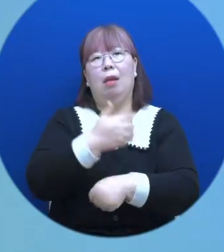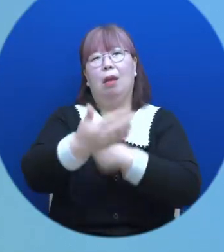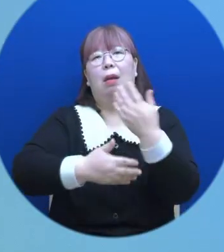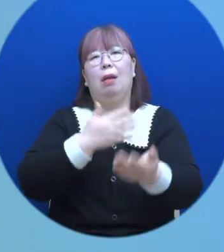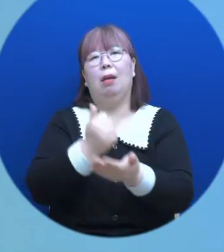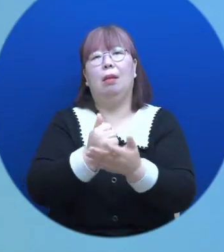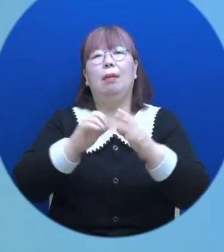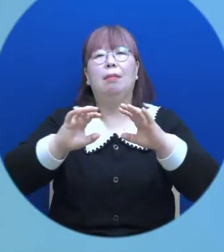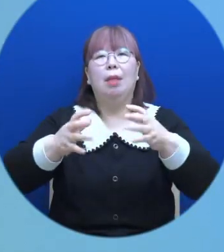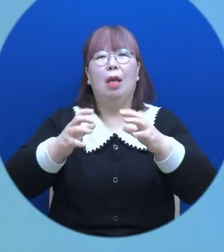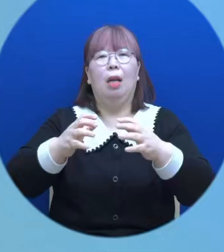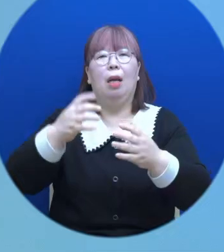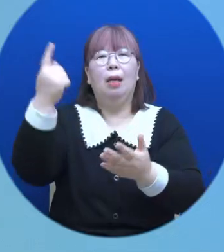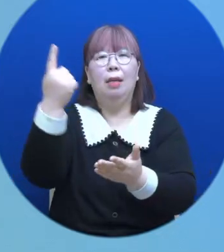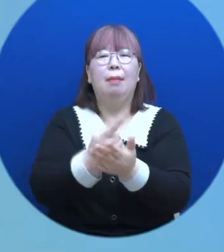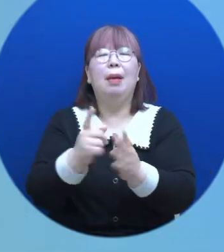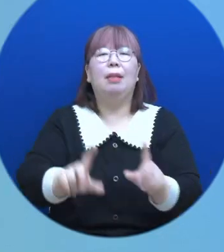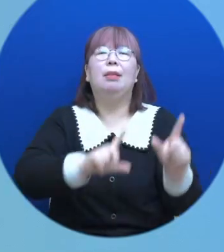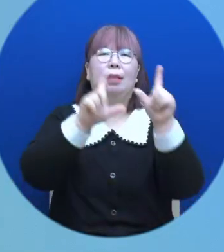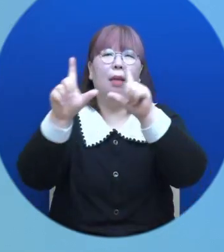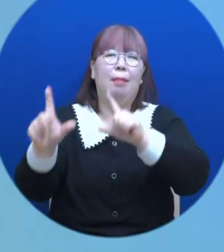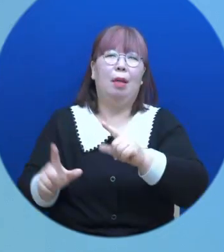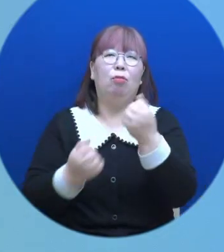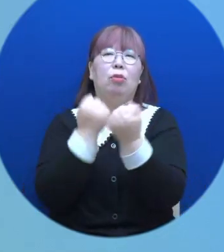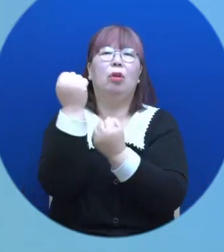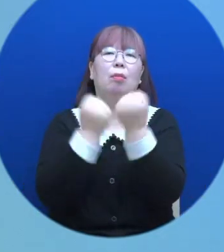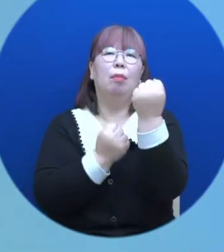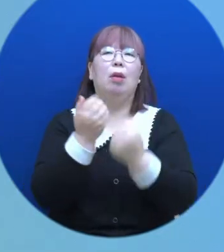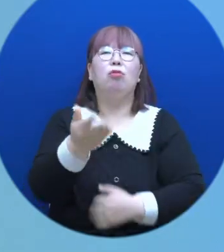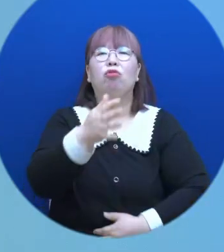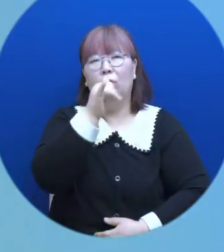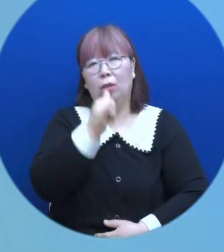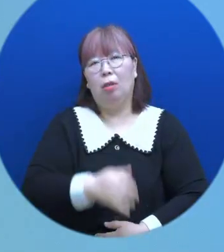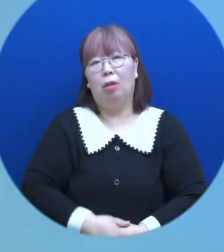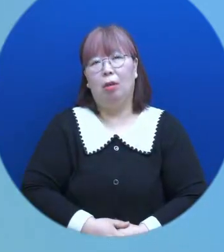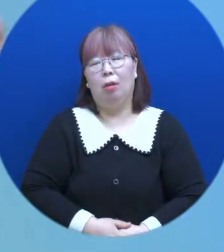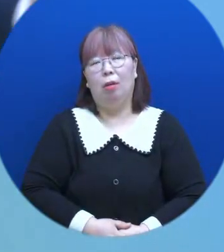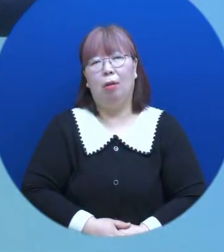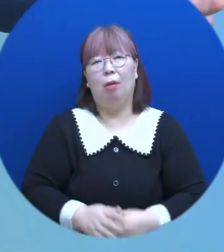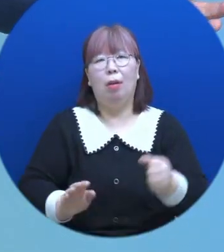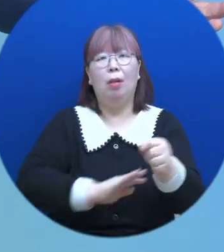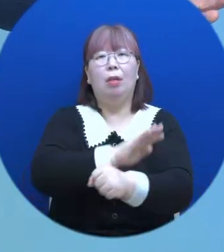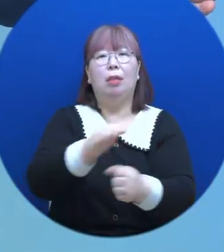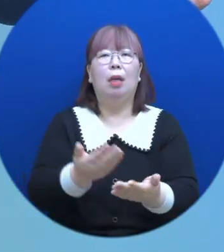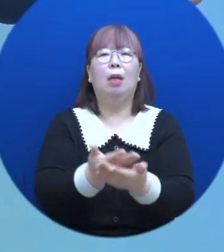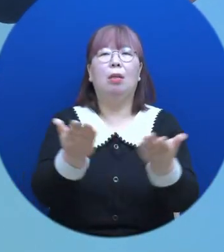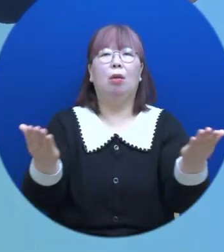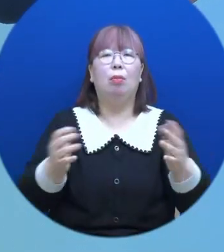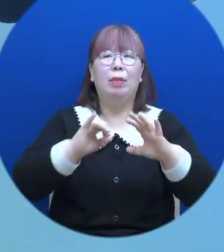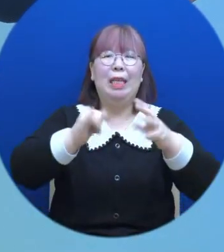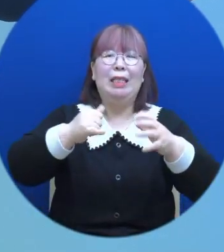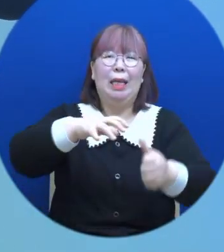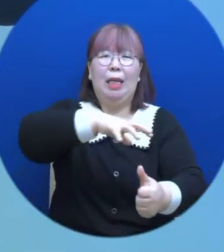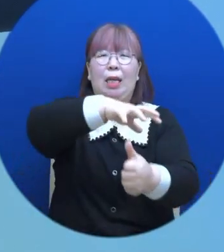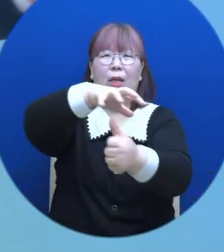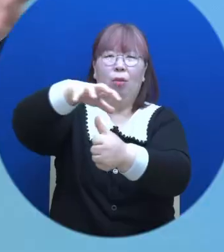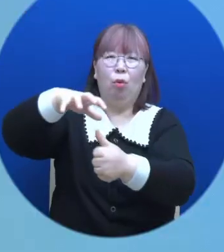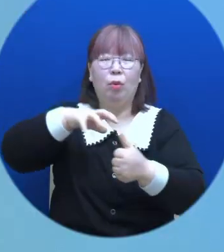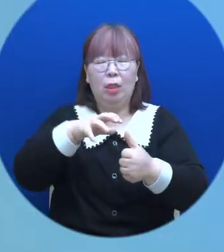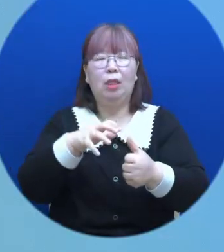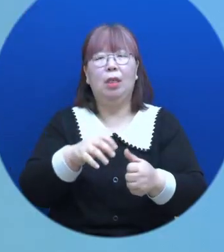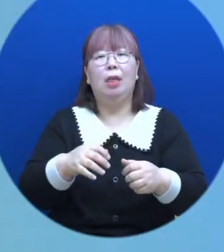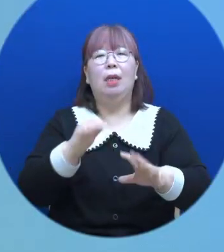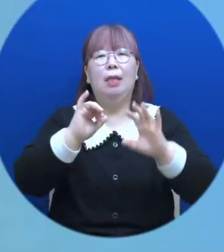임하는 삶이라고 말씀해 주고 있다 이 말이죠. 사랑하는 여러분, 세상의 통치,